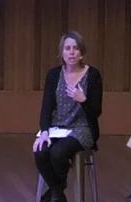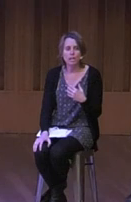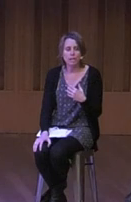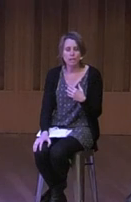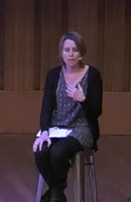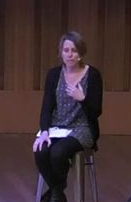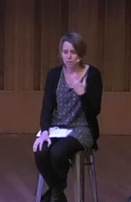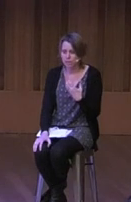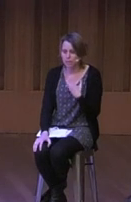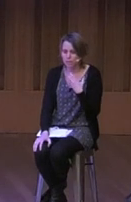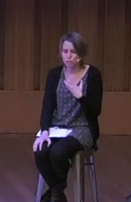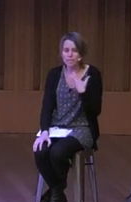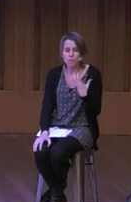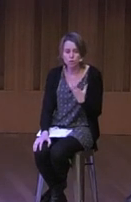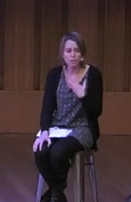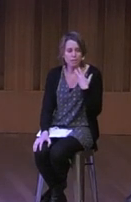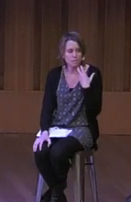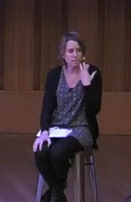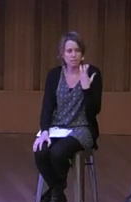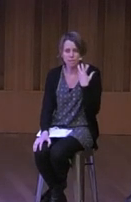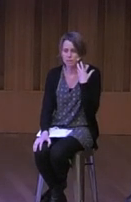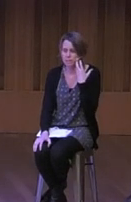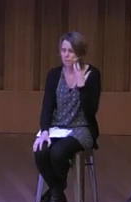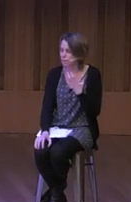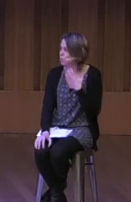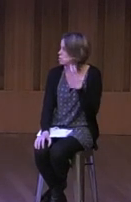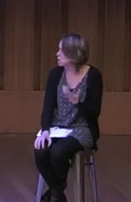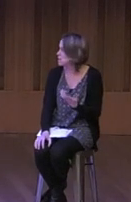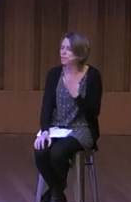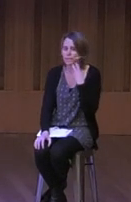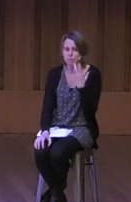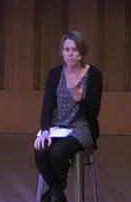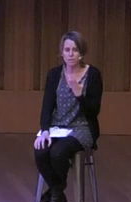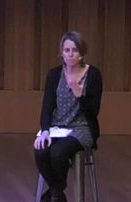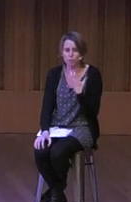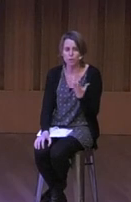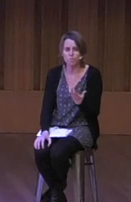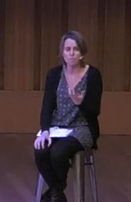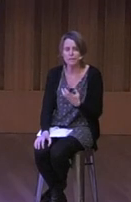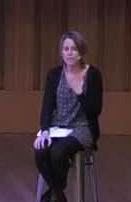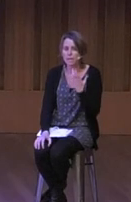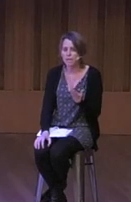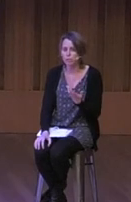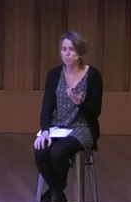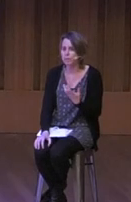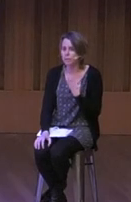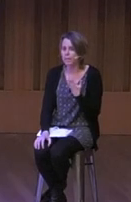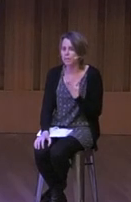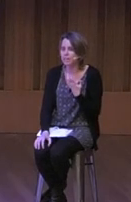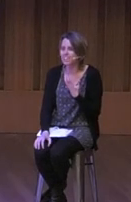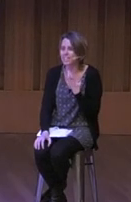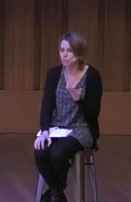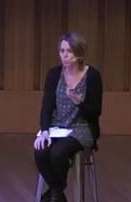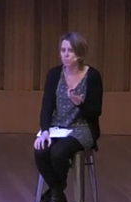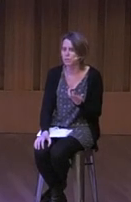tant, és una decisió que si anem tots de la mà i es vol implementar, es pot implementar perquè